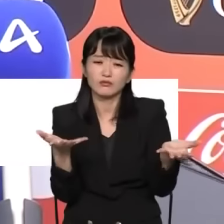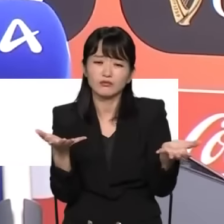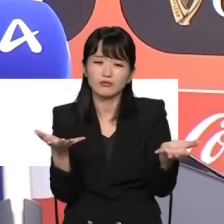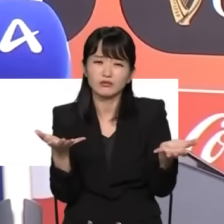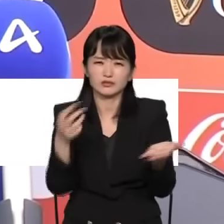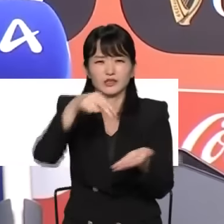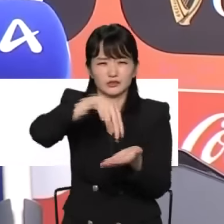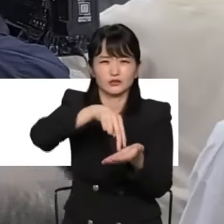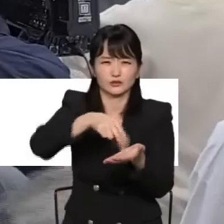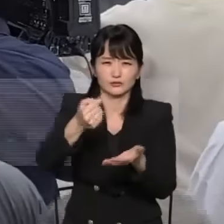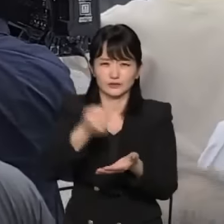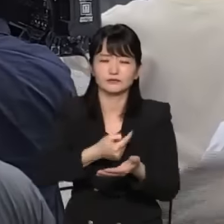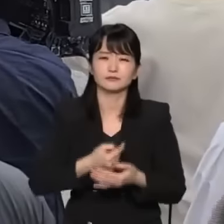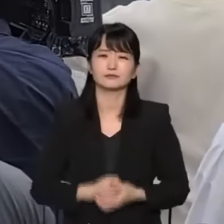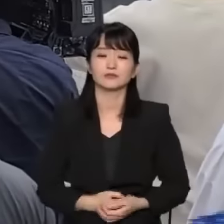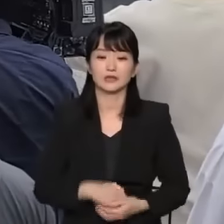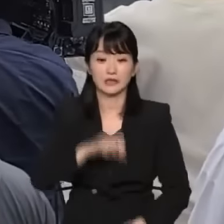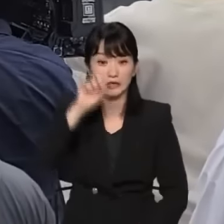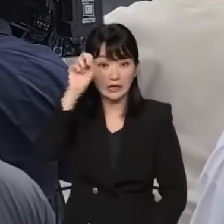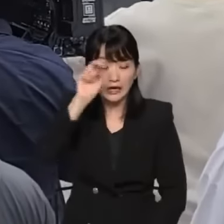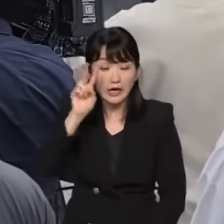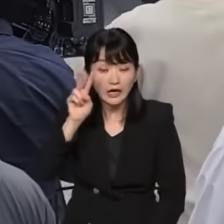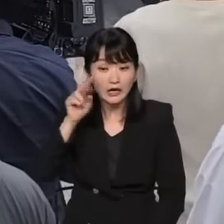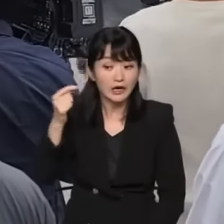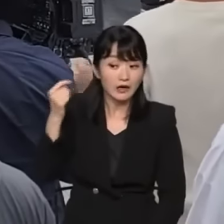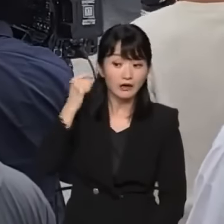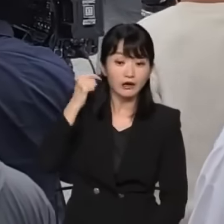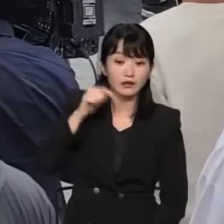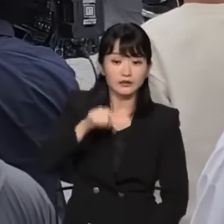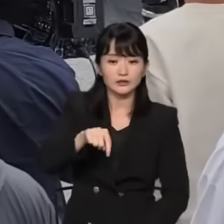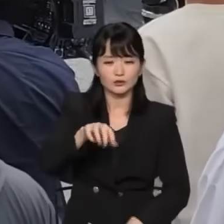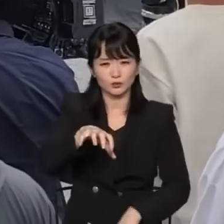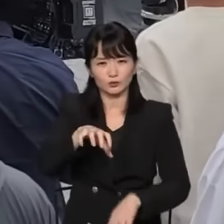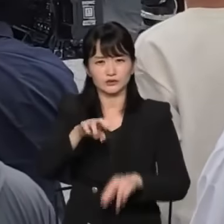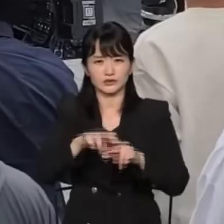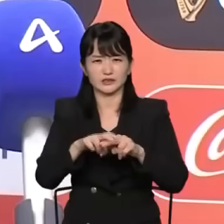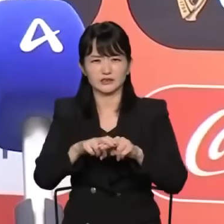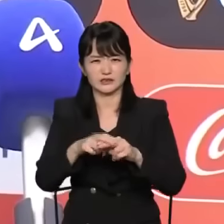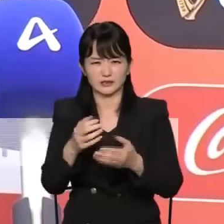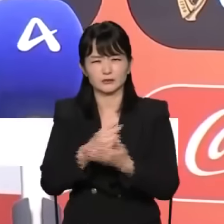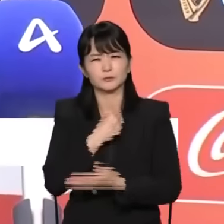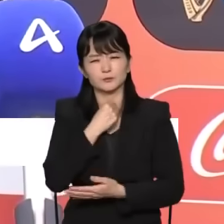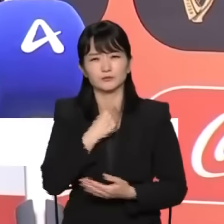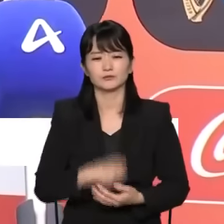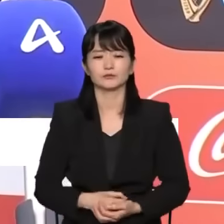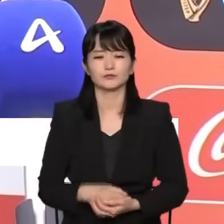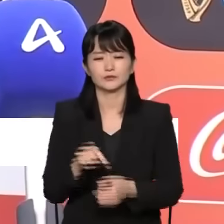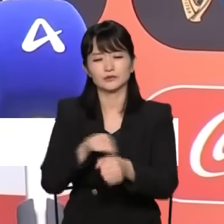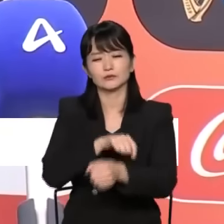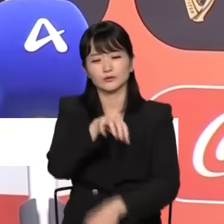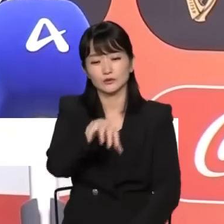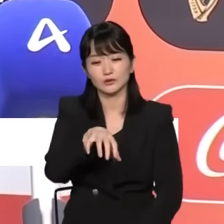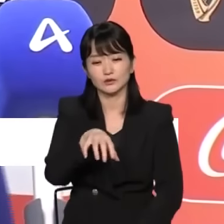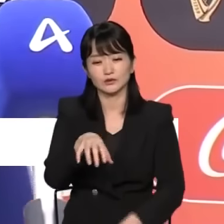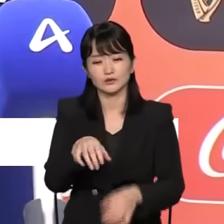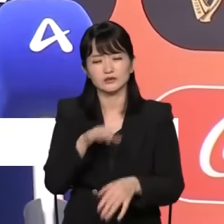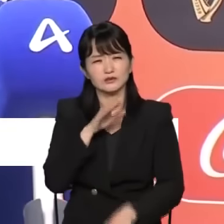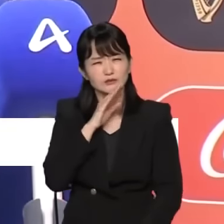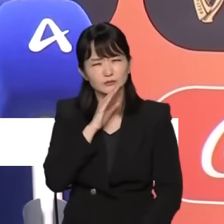입석으로 왔습니다. 갑작스러웠지만 이 자리가 간절했습니다. 이 특별한 곳에 정말